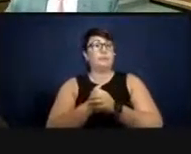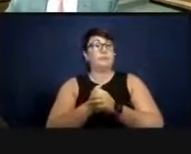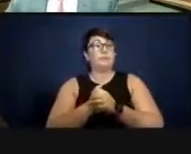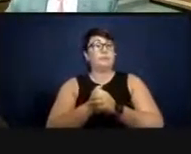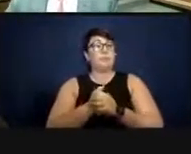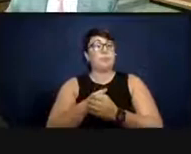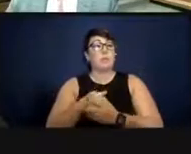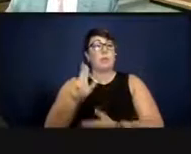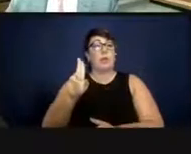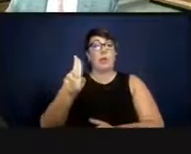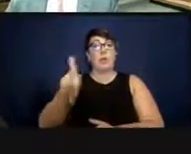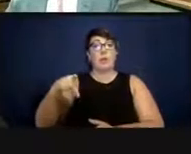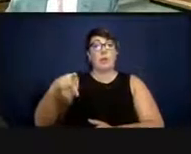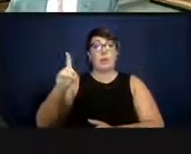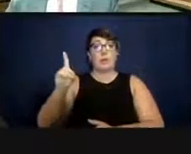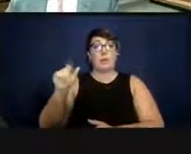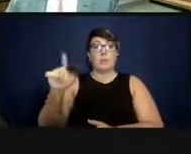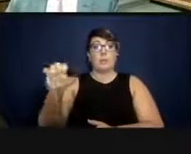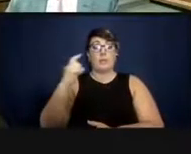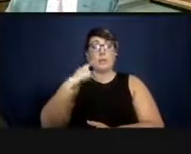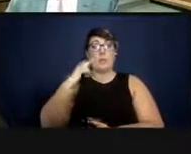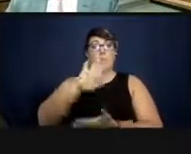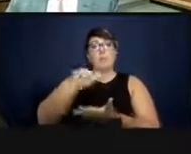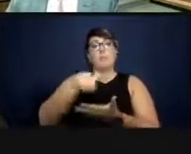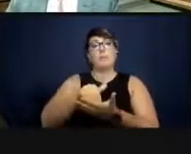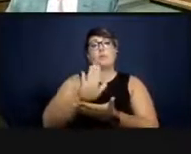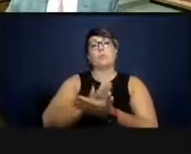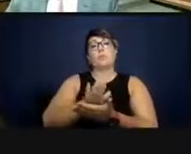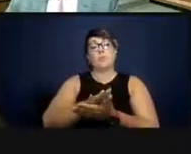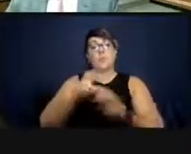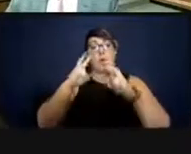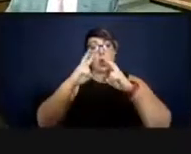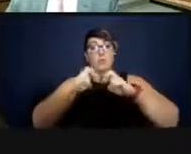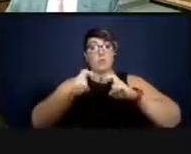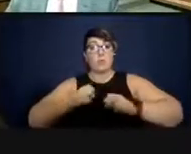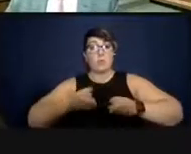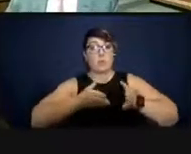mikutano miwili. Mkutano wa kwanza tutazungumzia